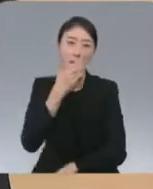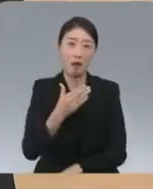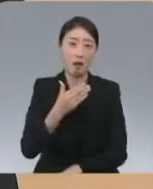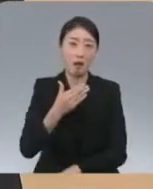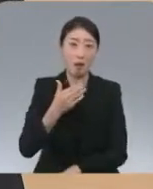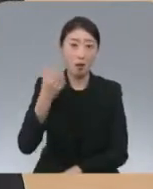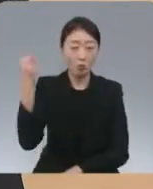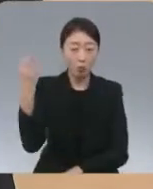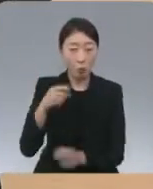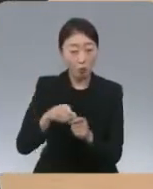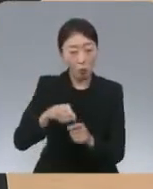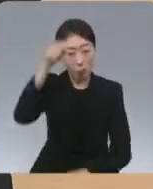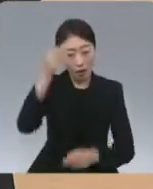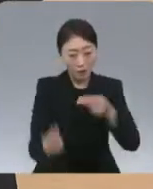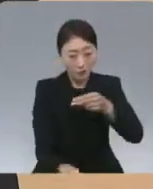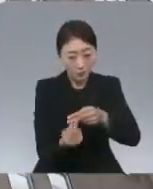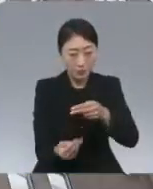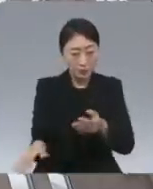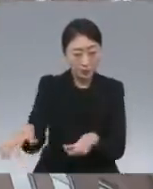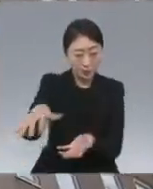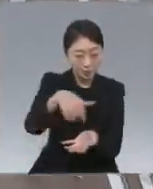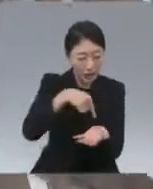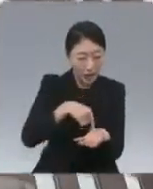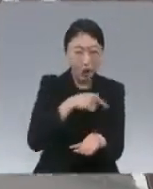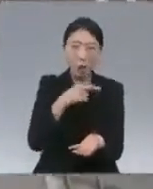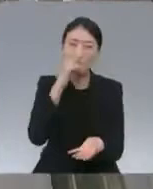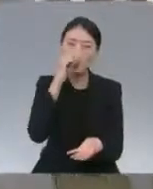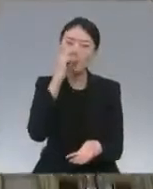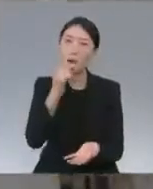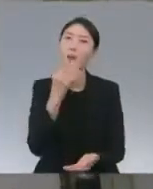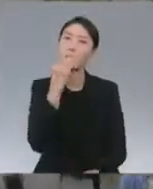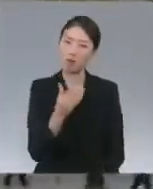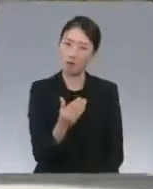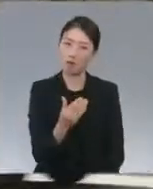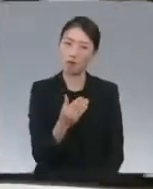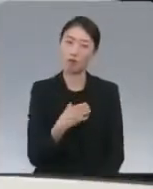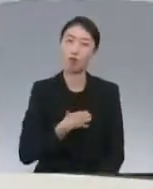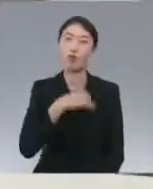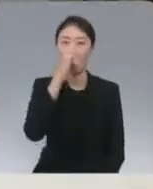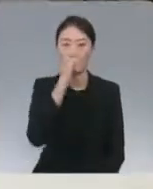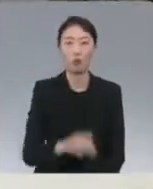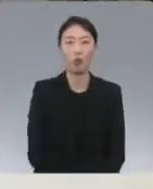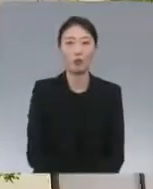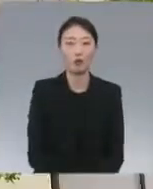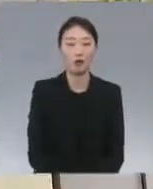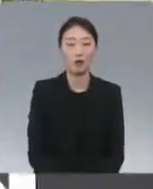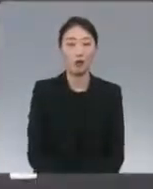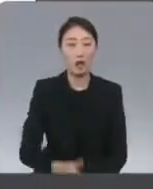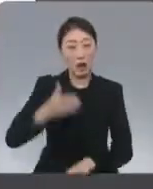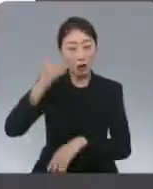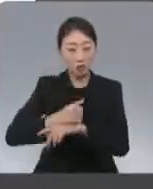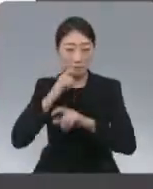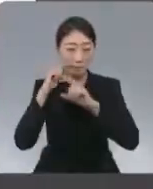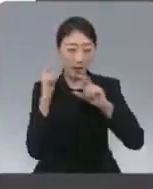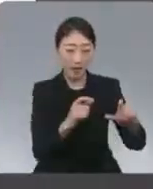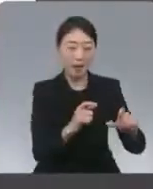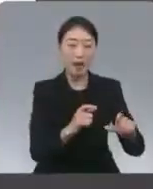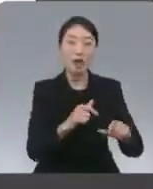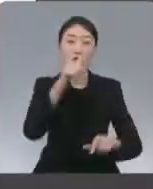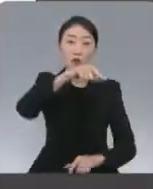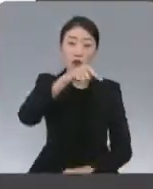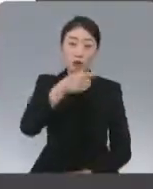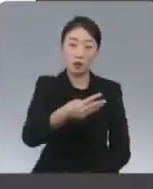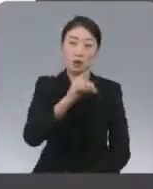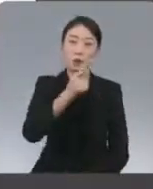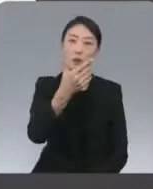vi phạm luật bảo vệ thông tin cá nhân thu thập thông tin cá nhân của người dùng khi chưa được phép để sử dụng vào các quảng cáo tùy chỉnh đây là